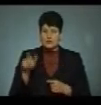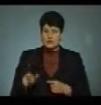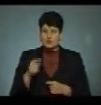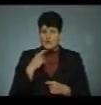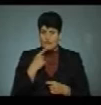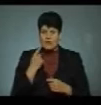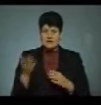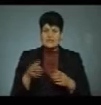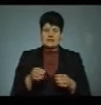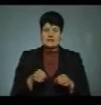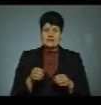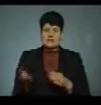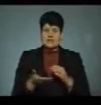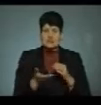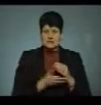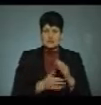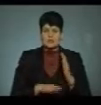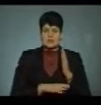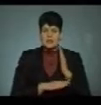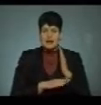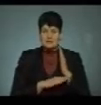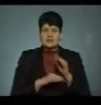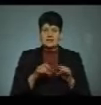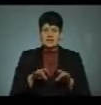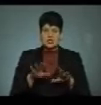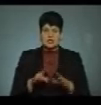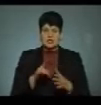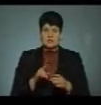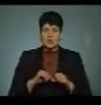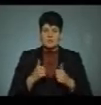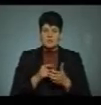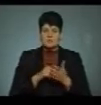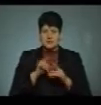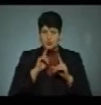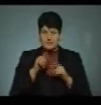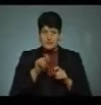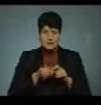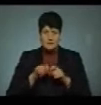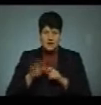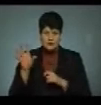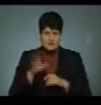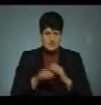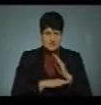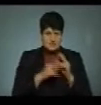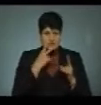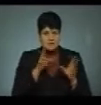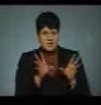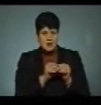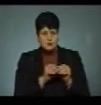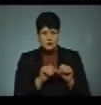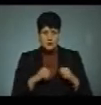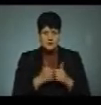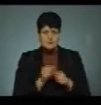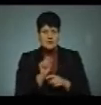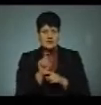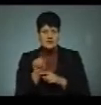за рішенням комісії міської ради. Приходить комісія з екології, вони обстежують всі дерева, проходимо, дивимося разом з комісією, призначаємо,